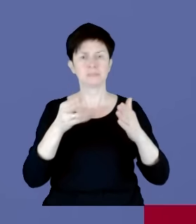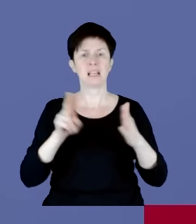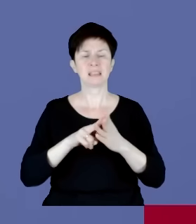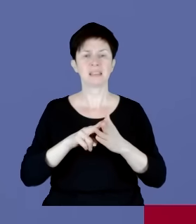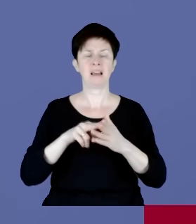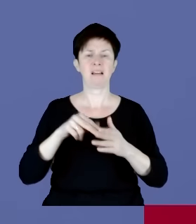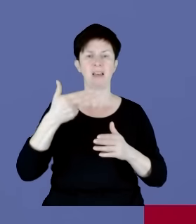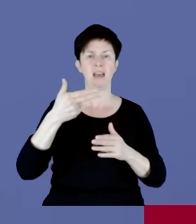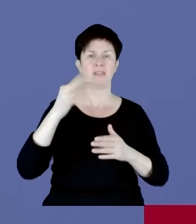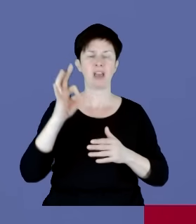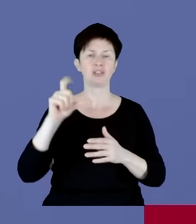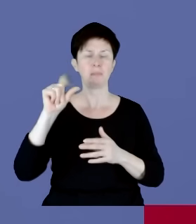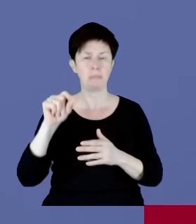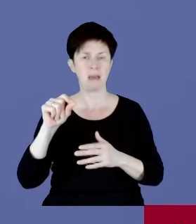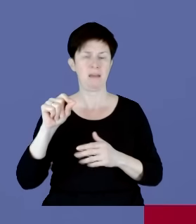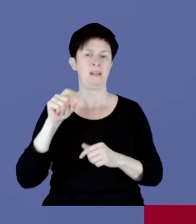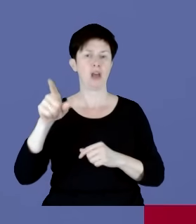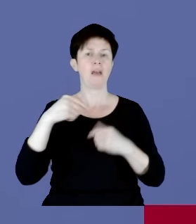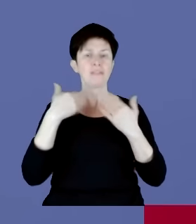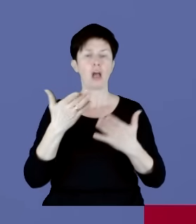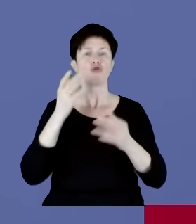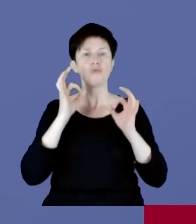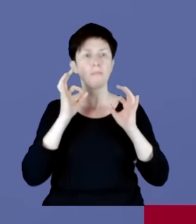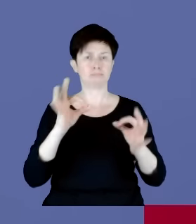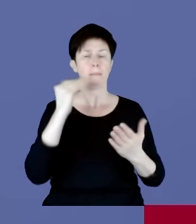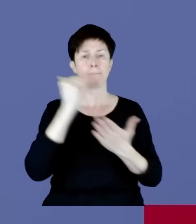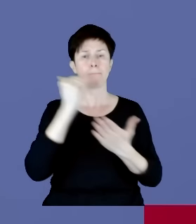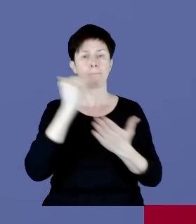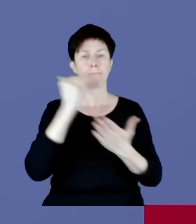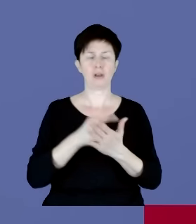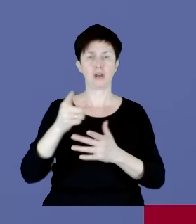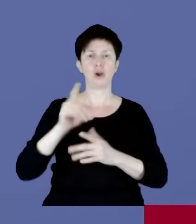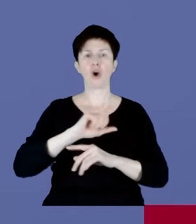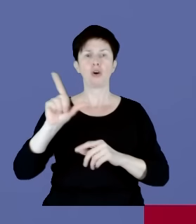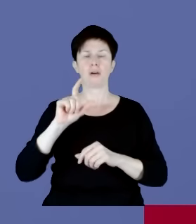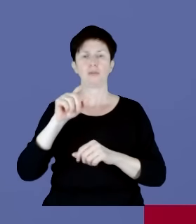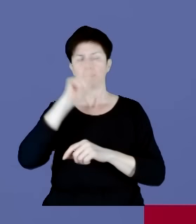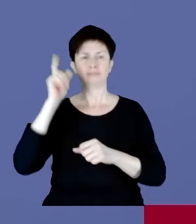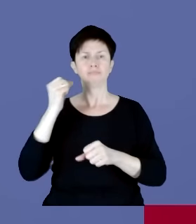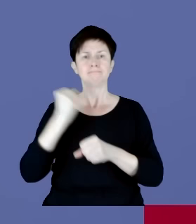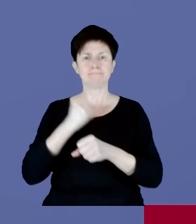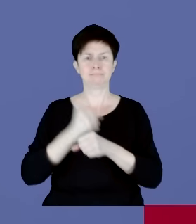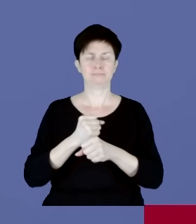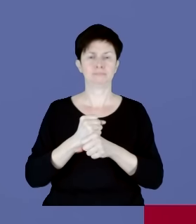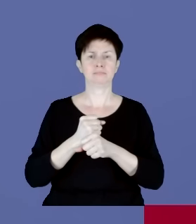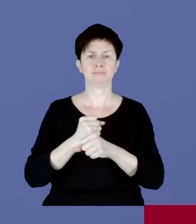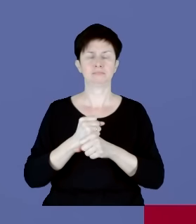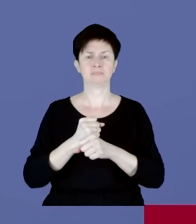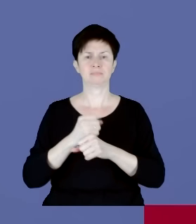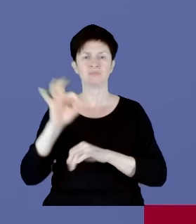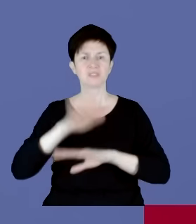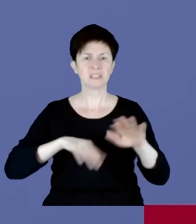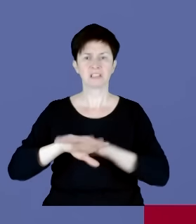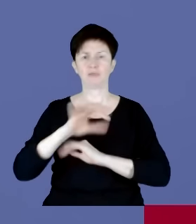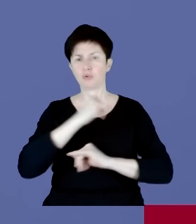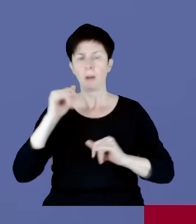oni pokażą konkretny program, dzięki któremu MŚP, rzemieślnicy, mamy ich ponad 300 tysięcy w skali całego kraju, będą mogli pobierać dotacje na